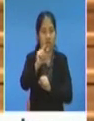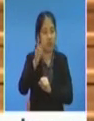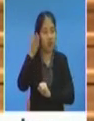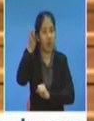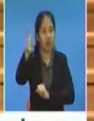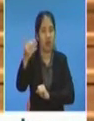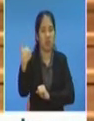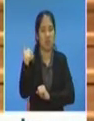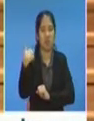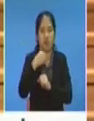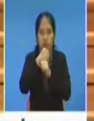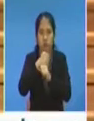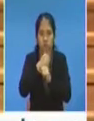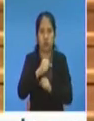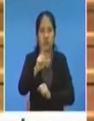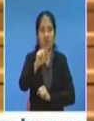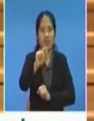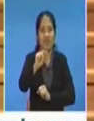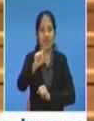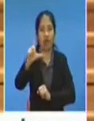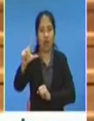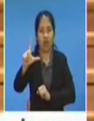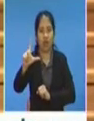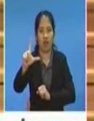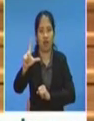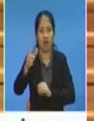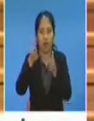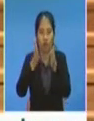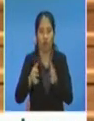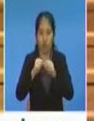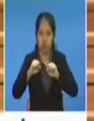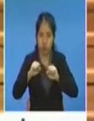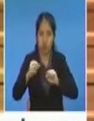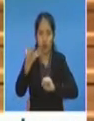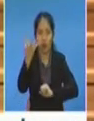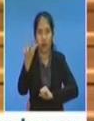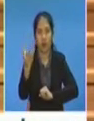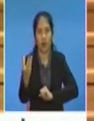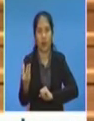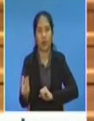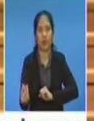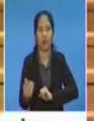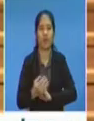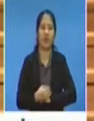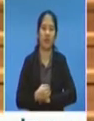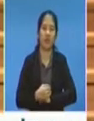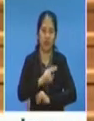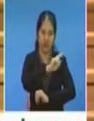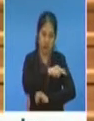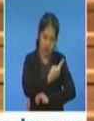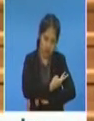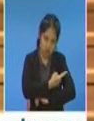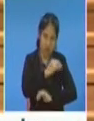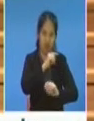คนในขณะที่คนหนุ่มสาวจะน้อยลงจะด้วยด้านการสาธารณสุขด้านการแพทย์เราเจริญ